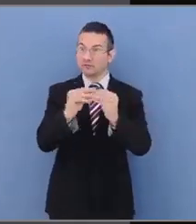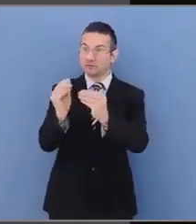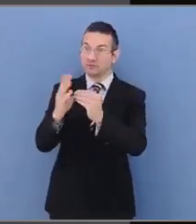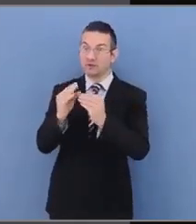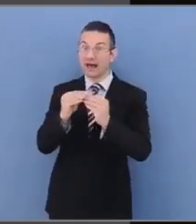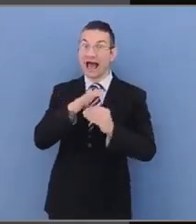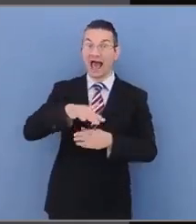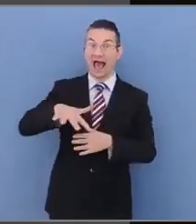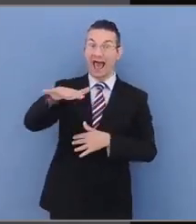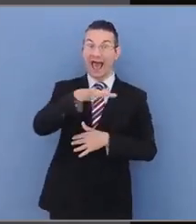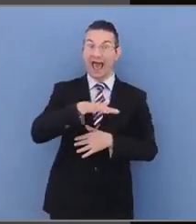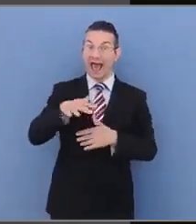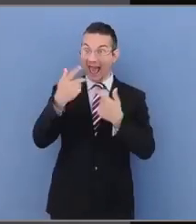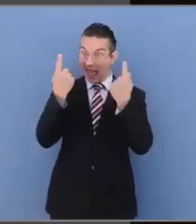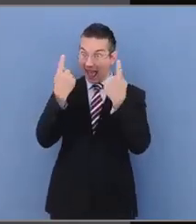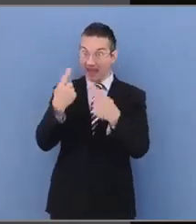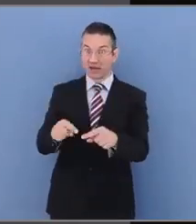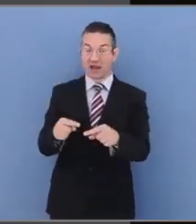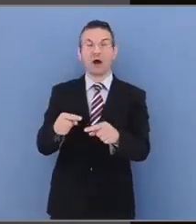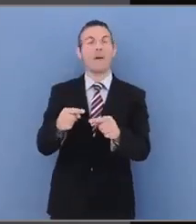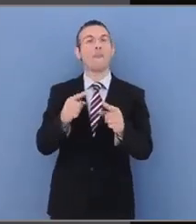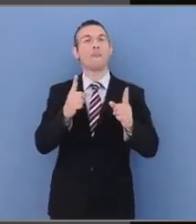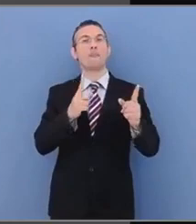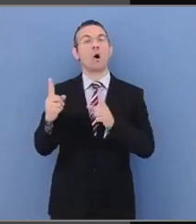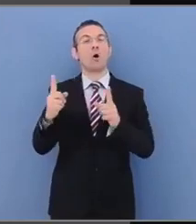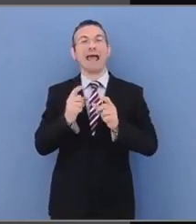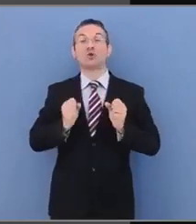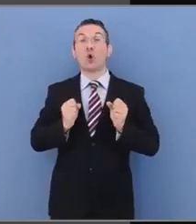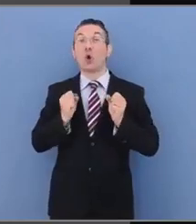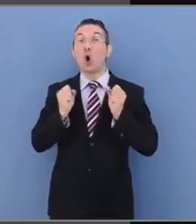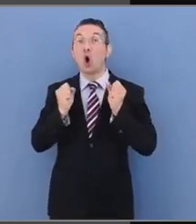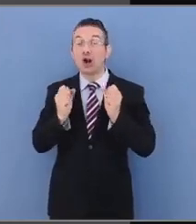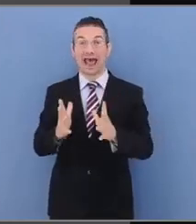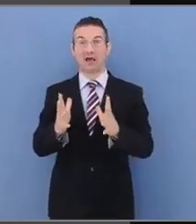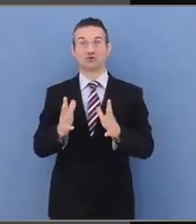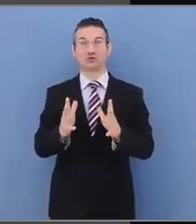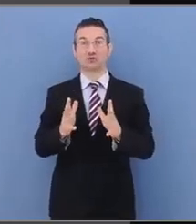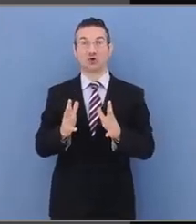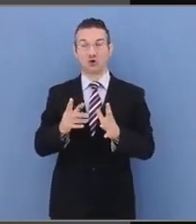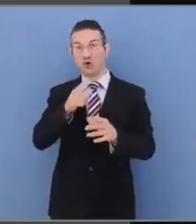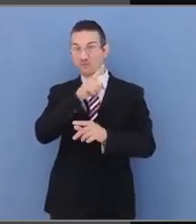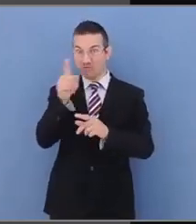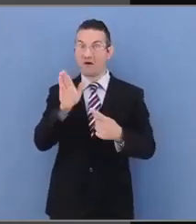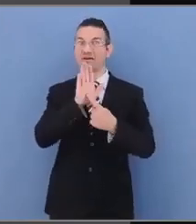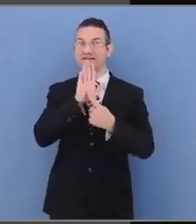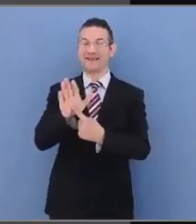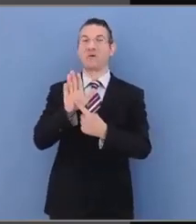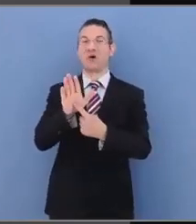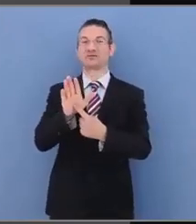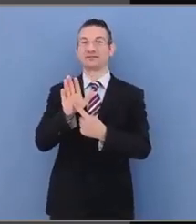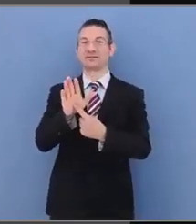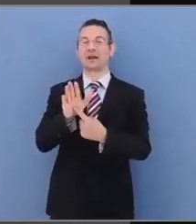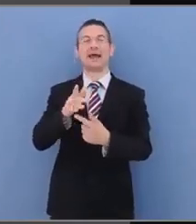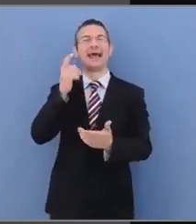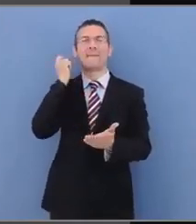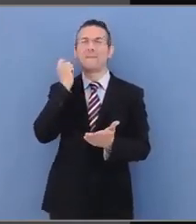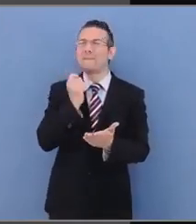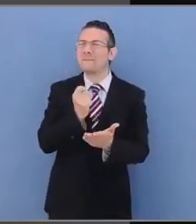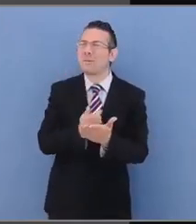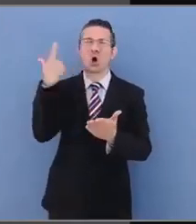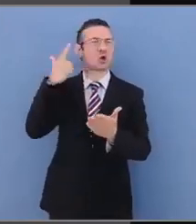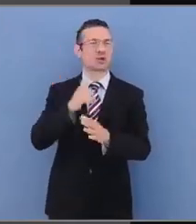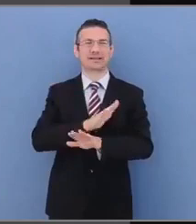momento di coraggio come quello che voi state dimostrando, è molto importante se